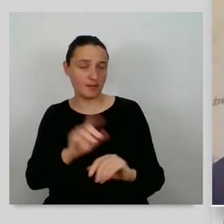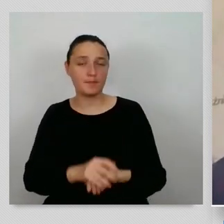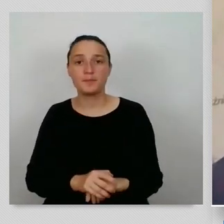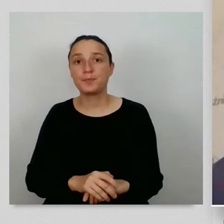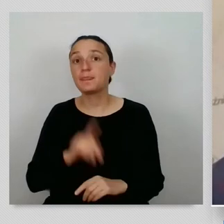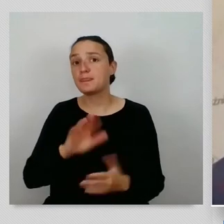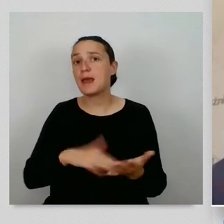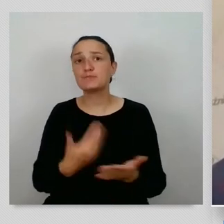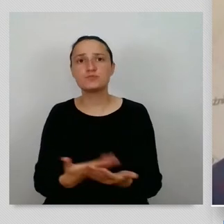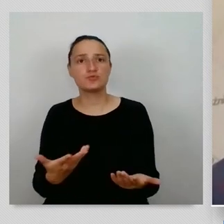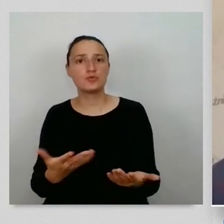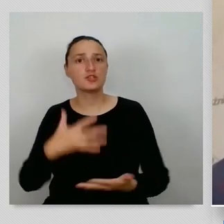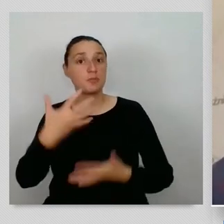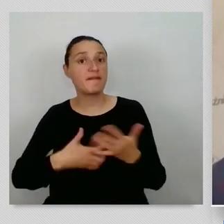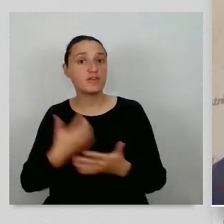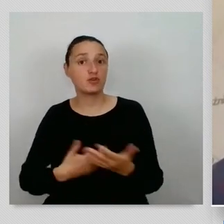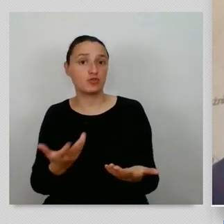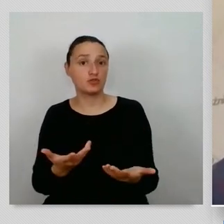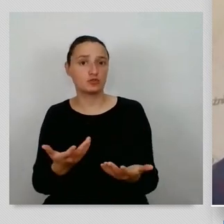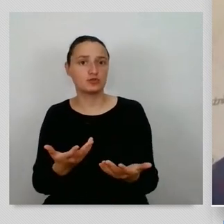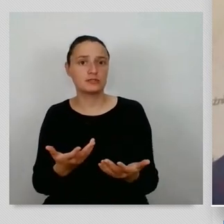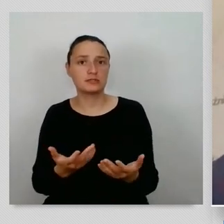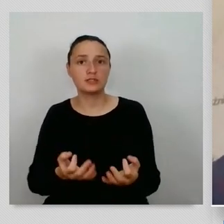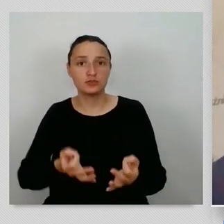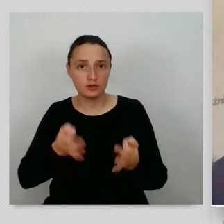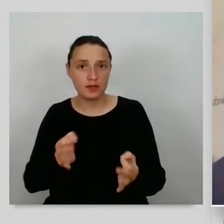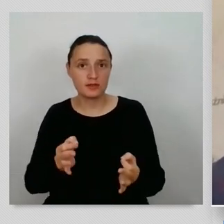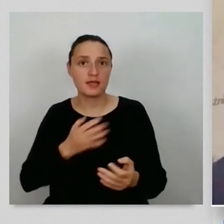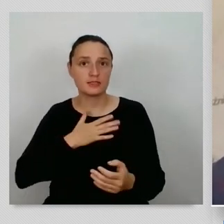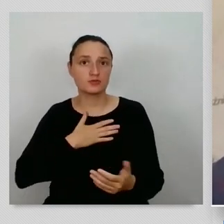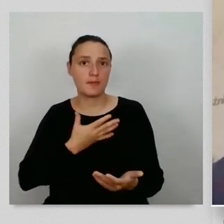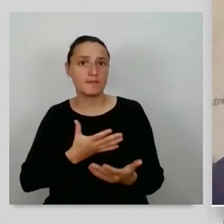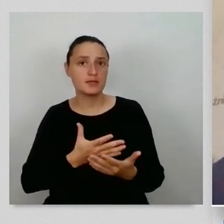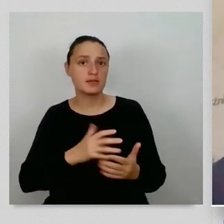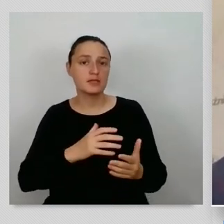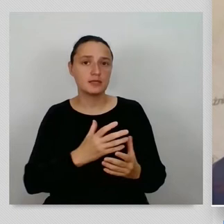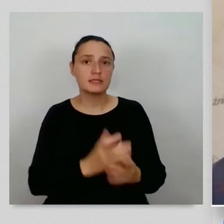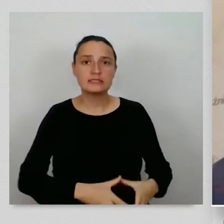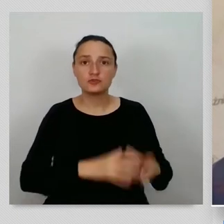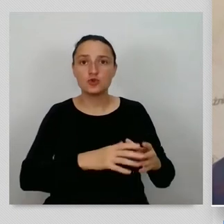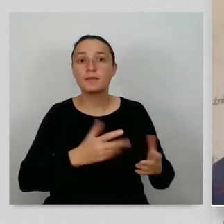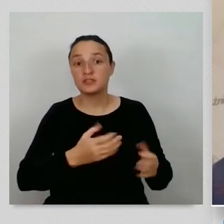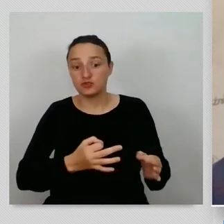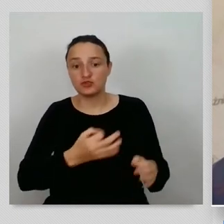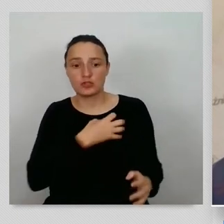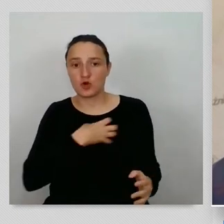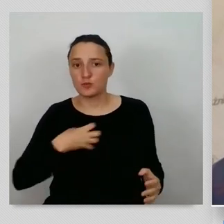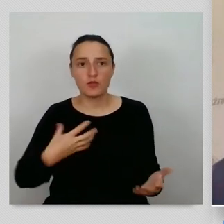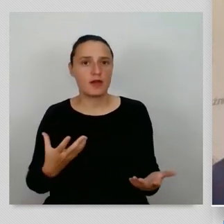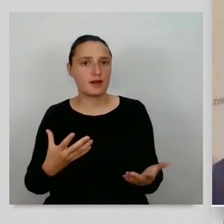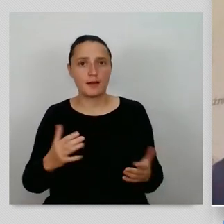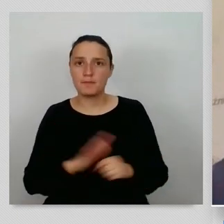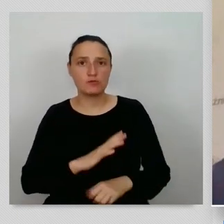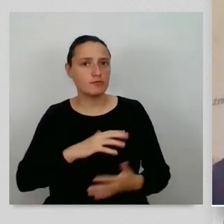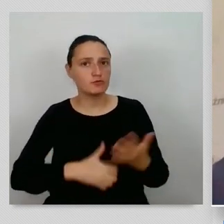wykorzystania obecnie istniejących zasobów się nie da zrobić w ramach funkcjonującej chociażby gospodarki przestrzennej obecnie.